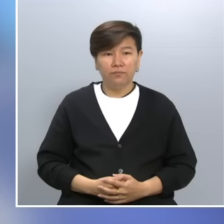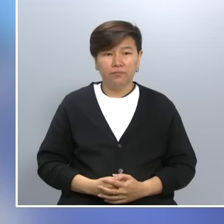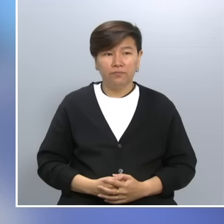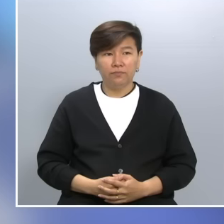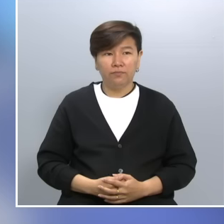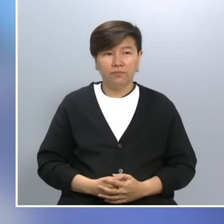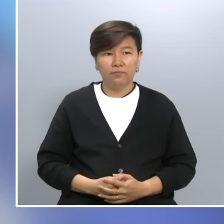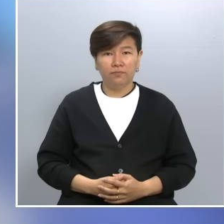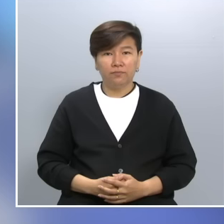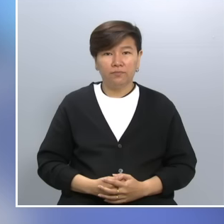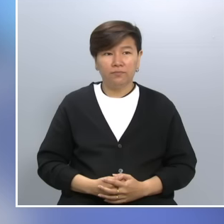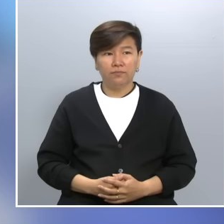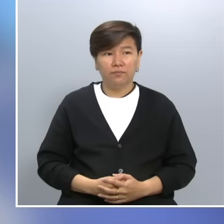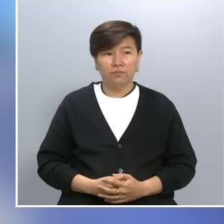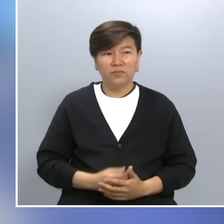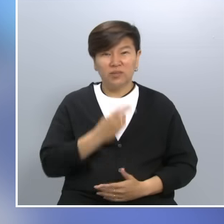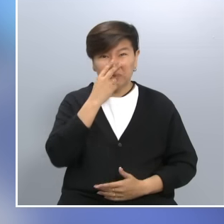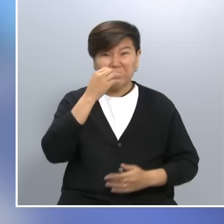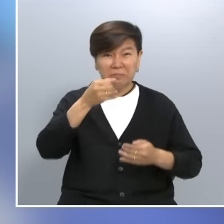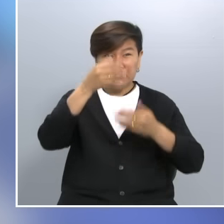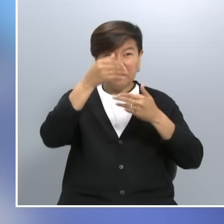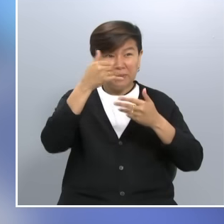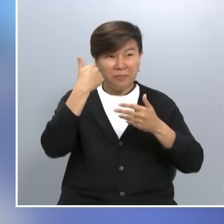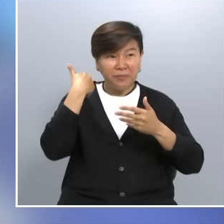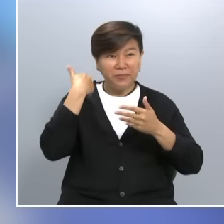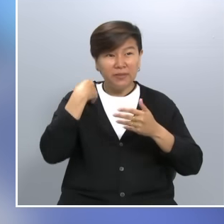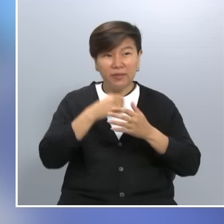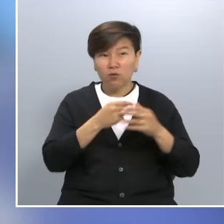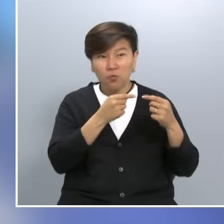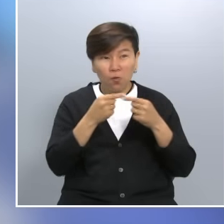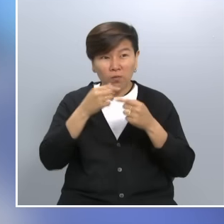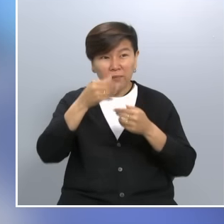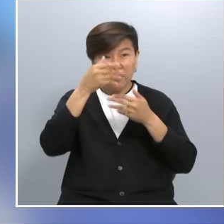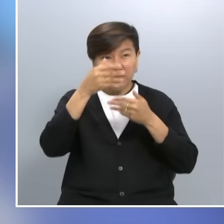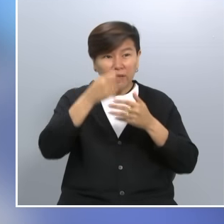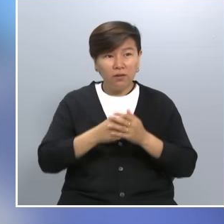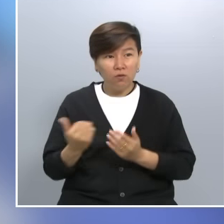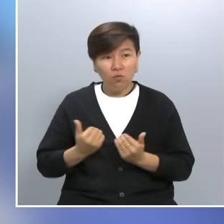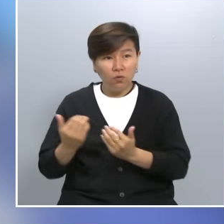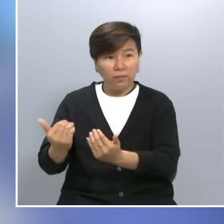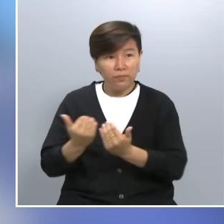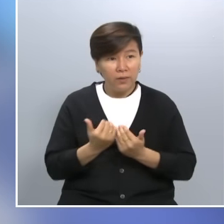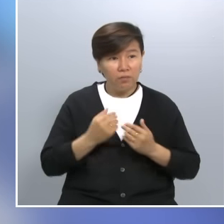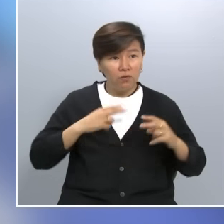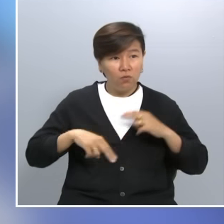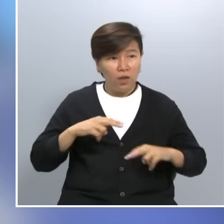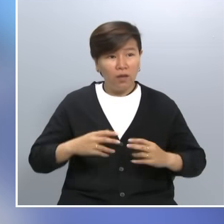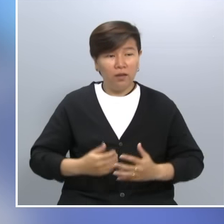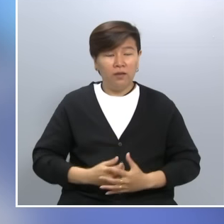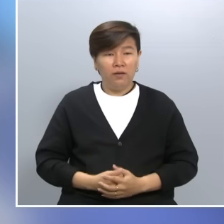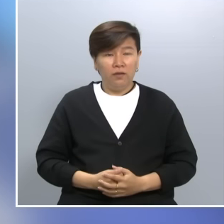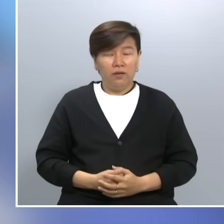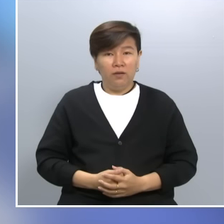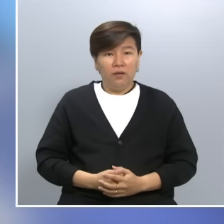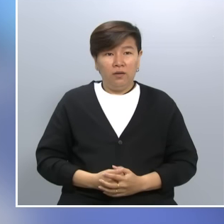ค่ะนี่ยังมีแชทอีกค่ะตาลค่ะแต่เขาบอกเขาจะเอาลูกมาเลี้ยงเองสาวคน